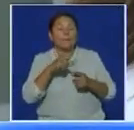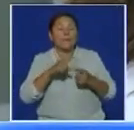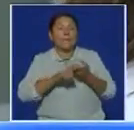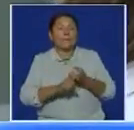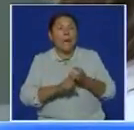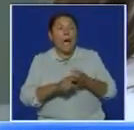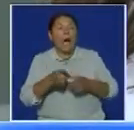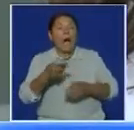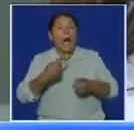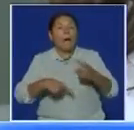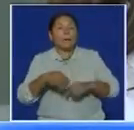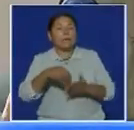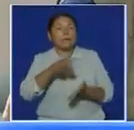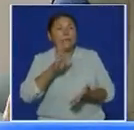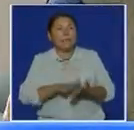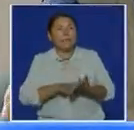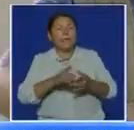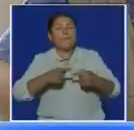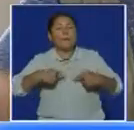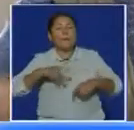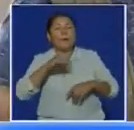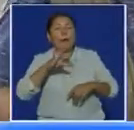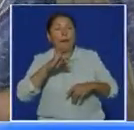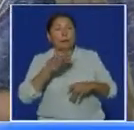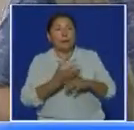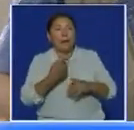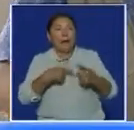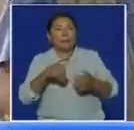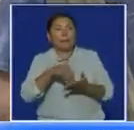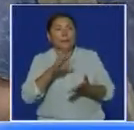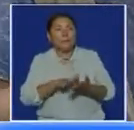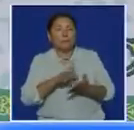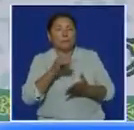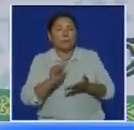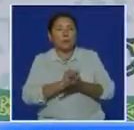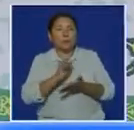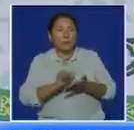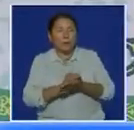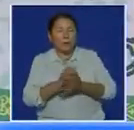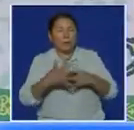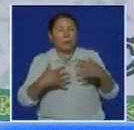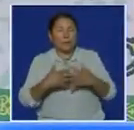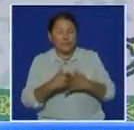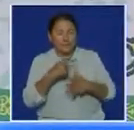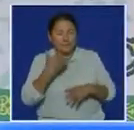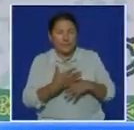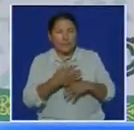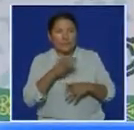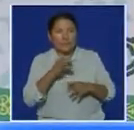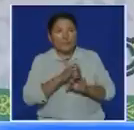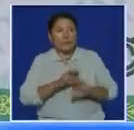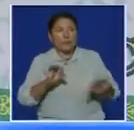мемлекеттік қайта тіркеу, тарату, филиалдар мен өкілдіктерді қайта тіркеу қызметтері құжаттардың қолданыстағы заңнамаға сәйкестігі